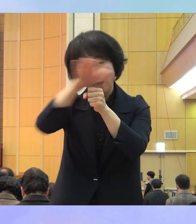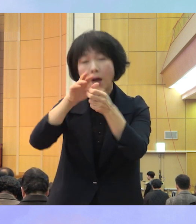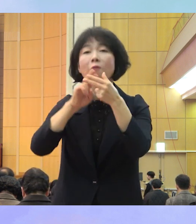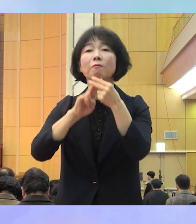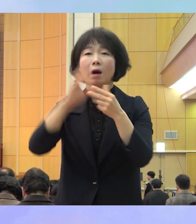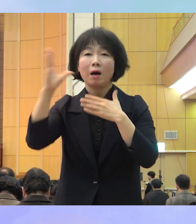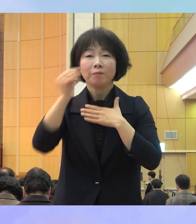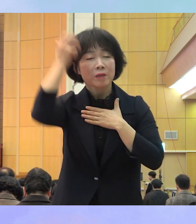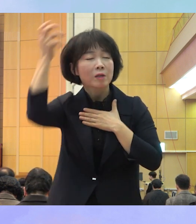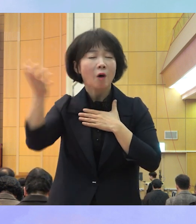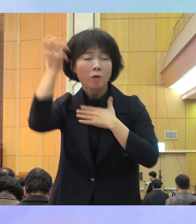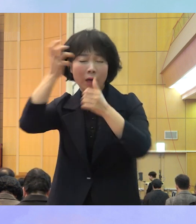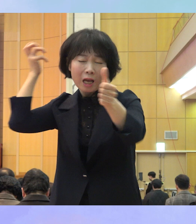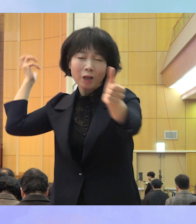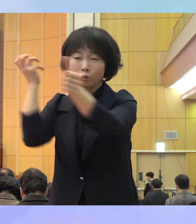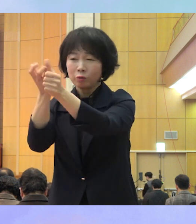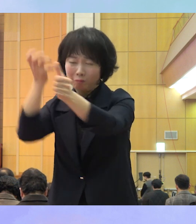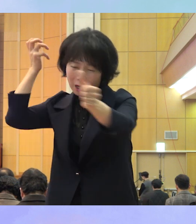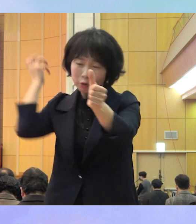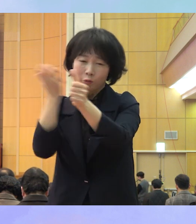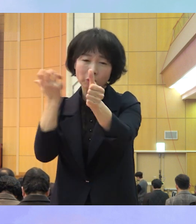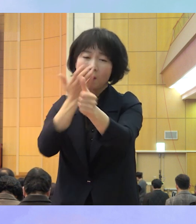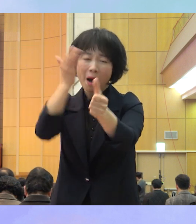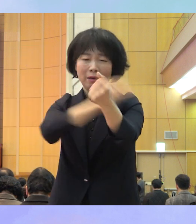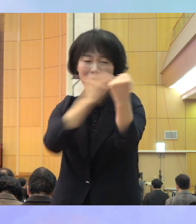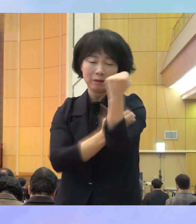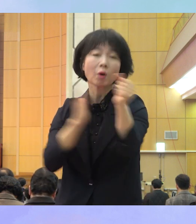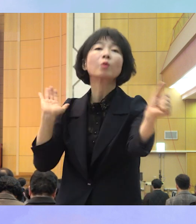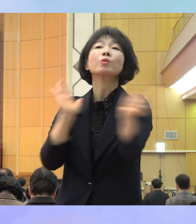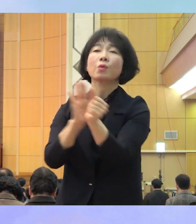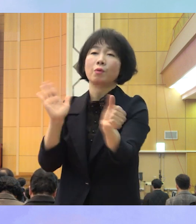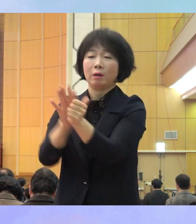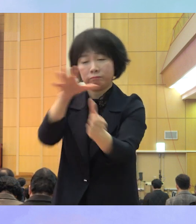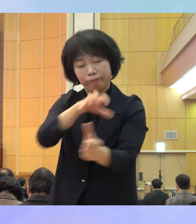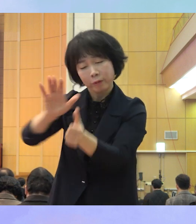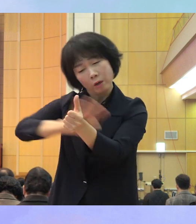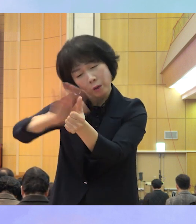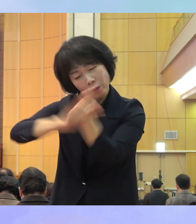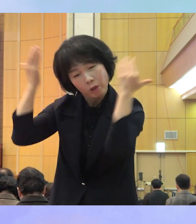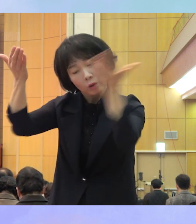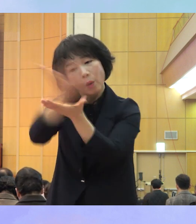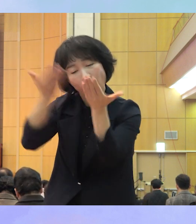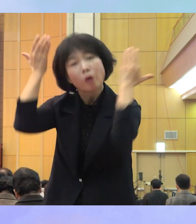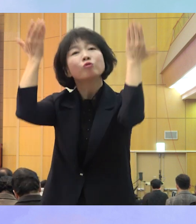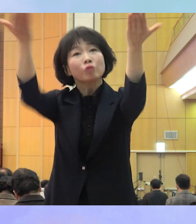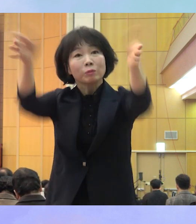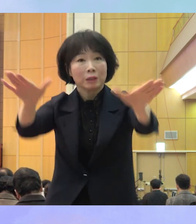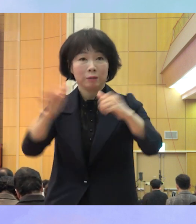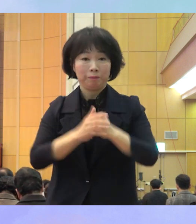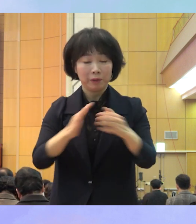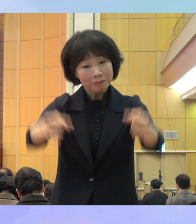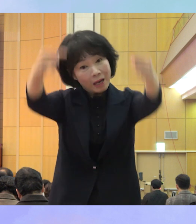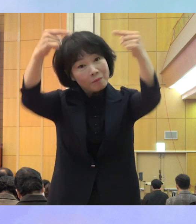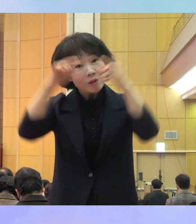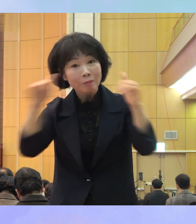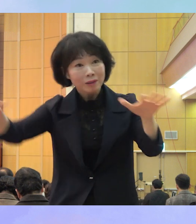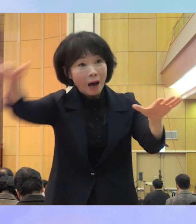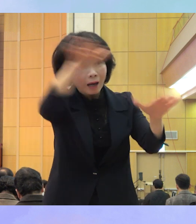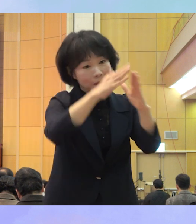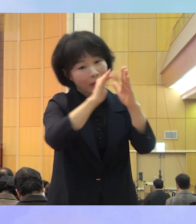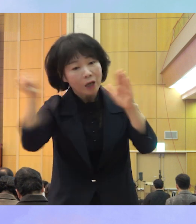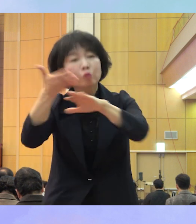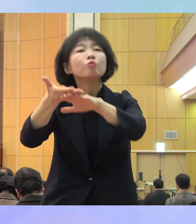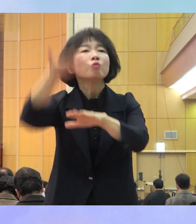사랑과 성령의 충만과 능력과 역사와 위로하심과 교통하심이 오늘 자리에 참석한